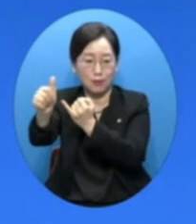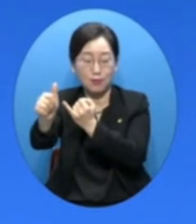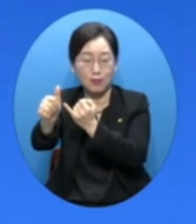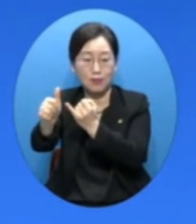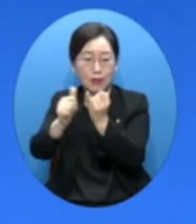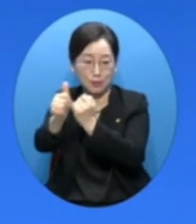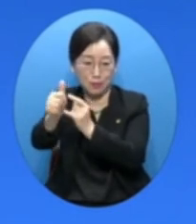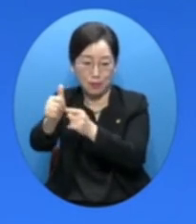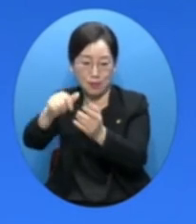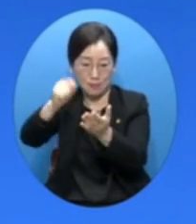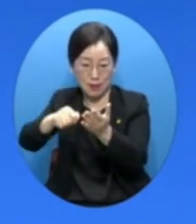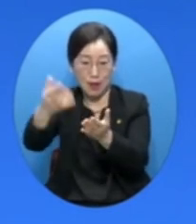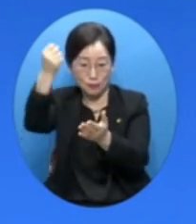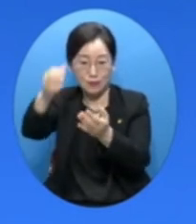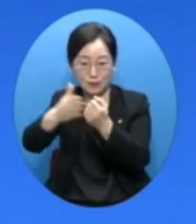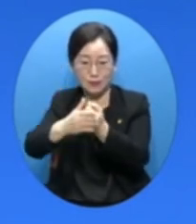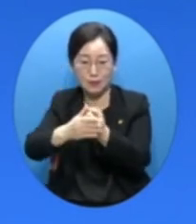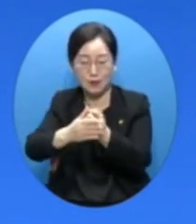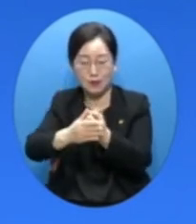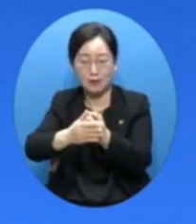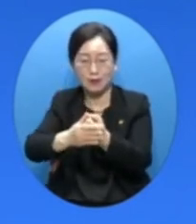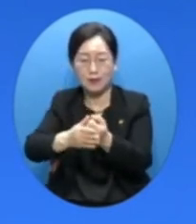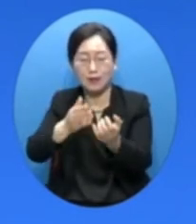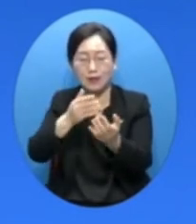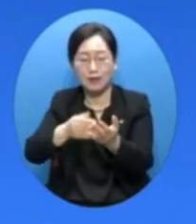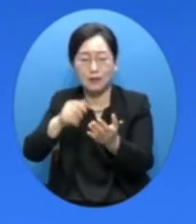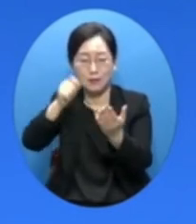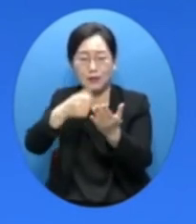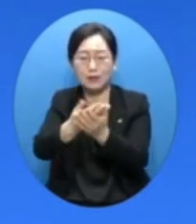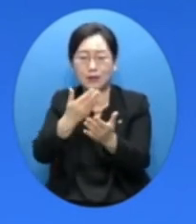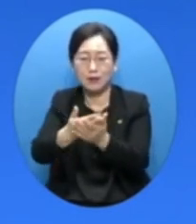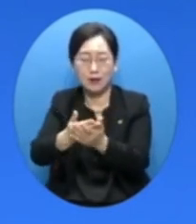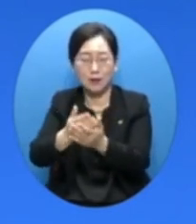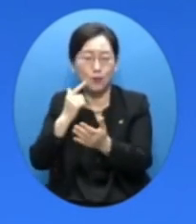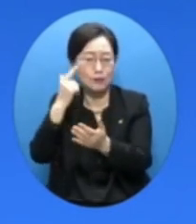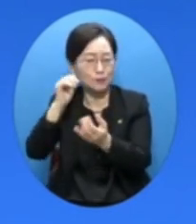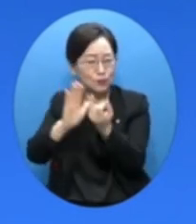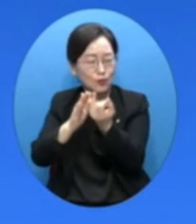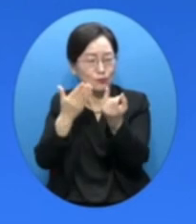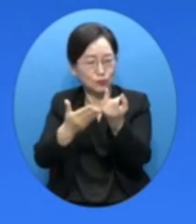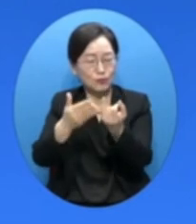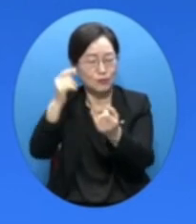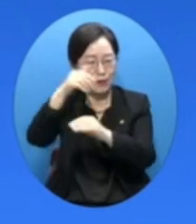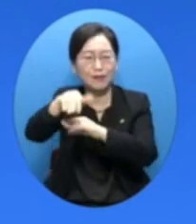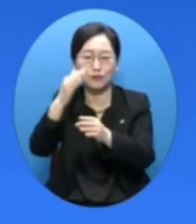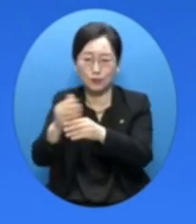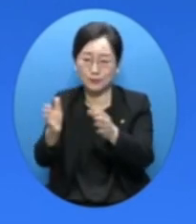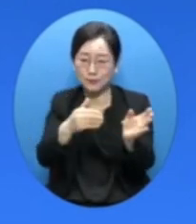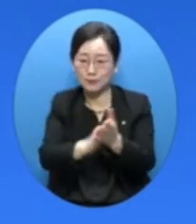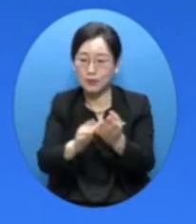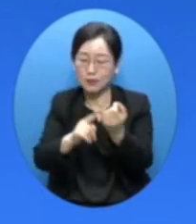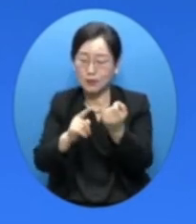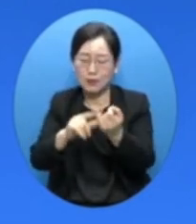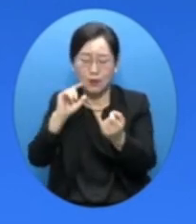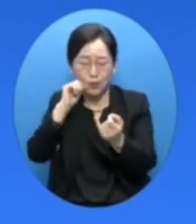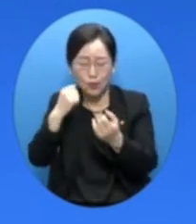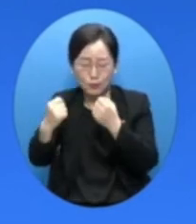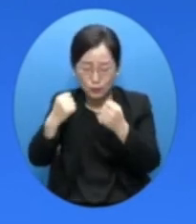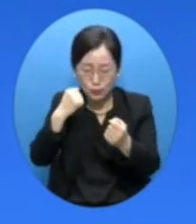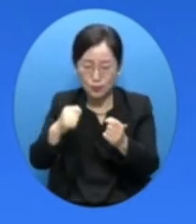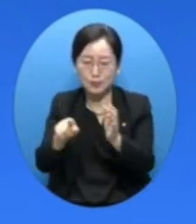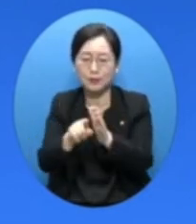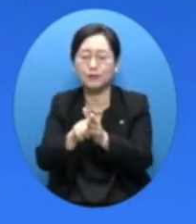하나 내려고 그러는데 이분이 그 어려운 과정을 믿음으로 이겨냈어요. 엎드려 눈물로